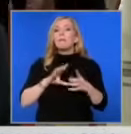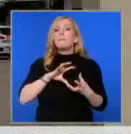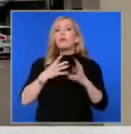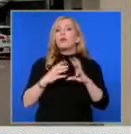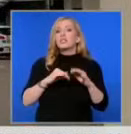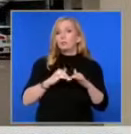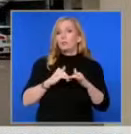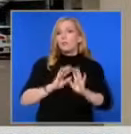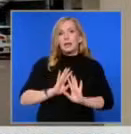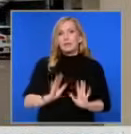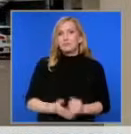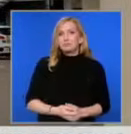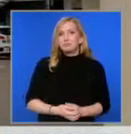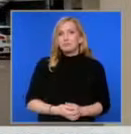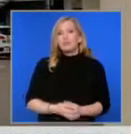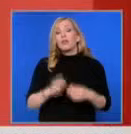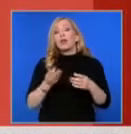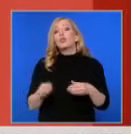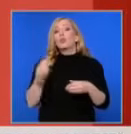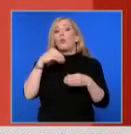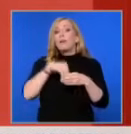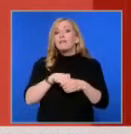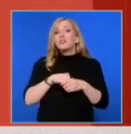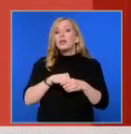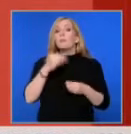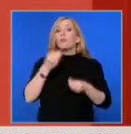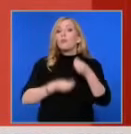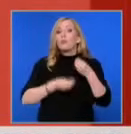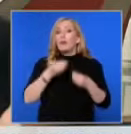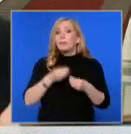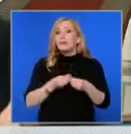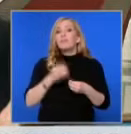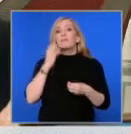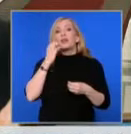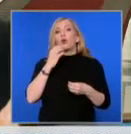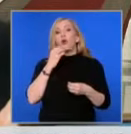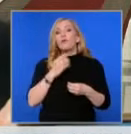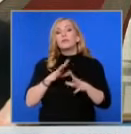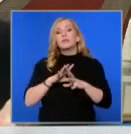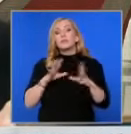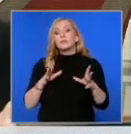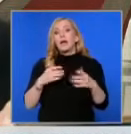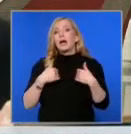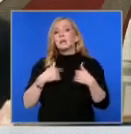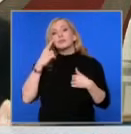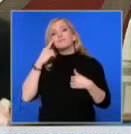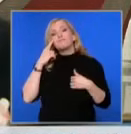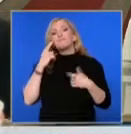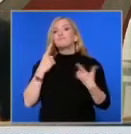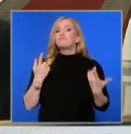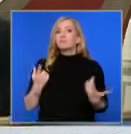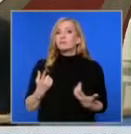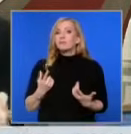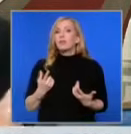подкрепа. Добави, че проблемите в Пирогов са капката, преляла чашата. В случая Пирогов си дадох сметка, че